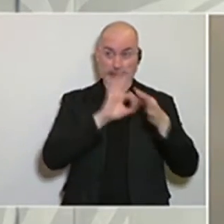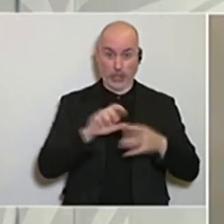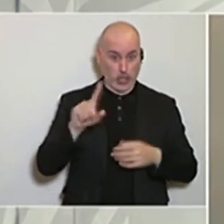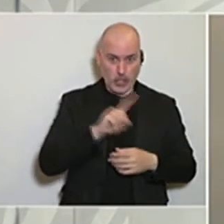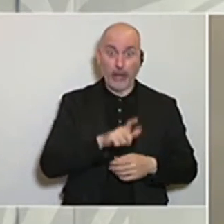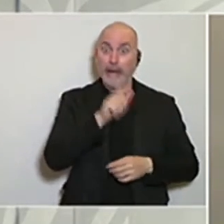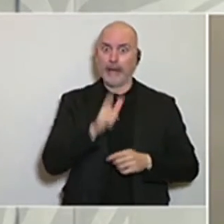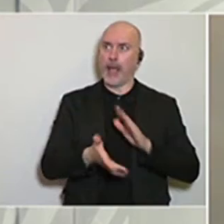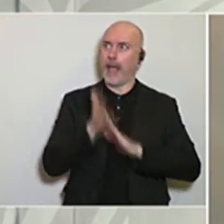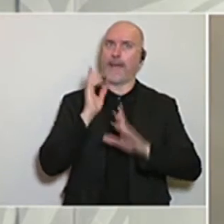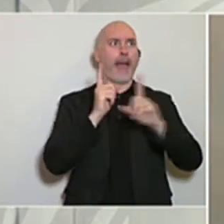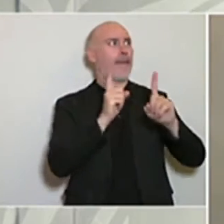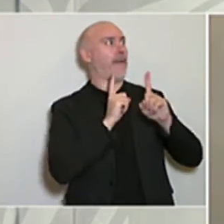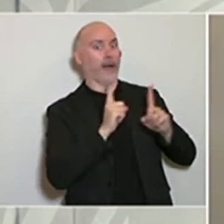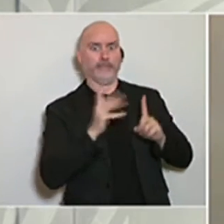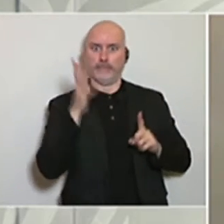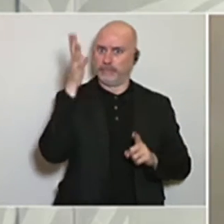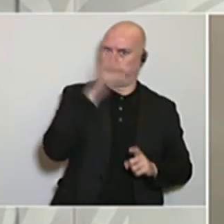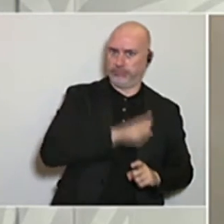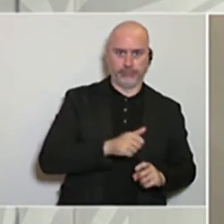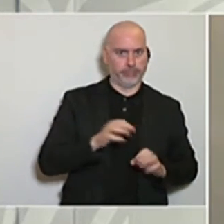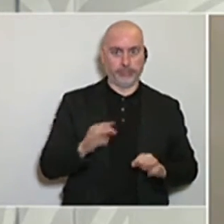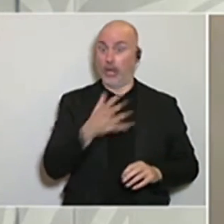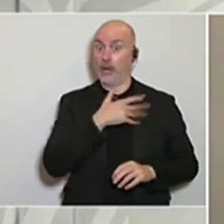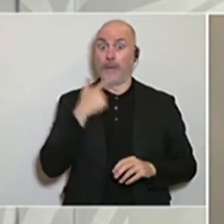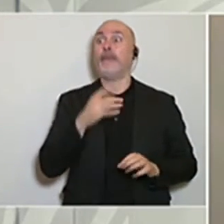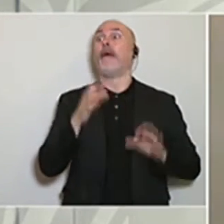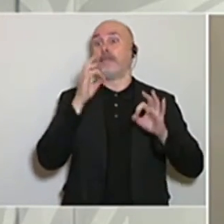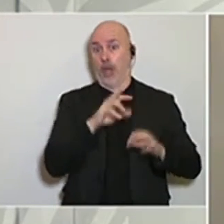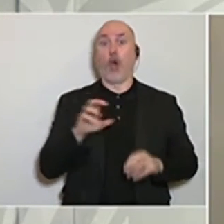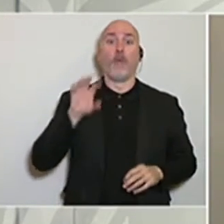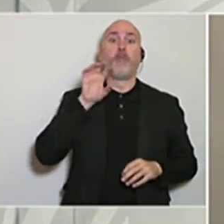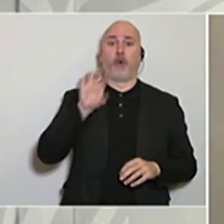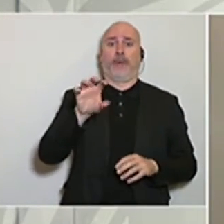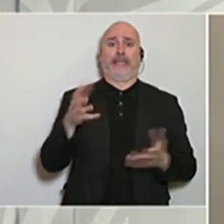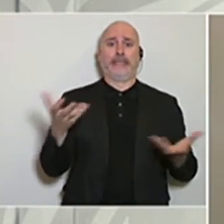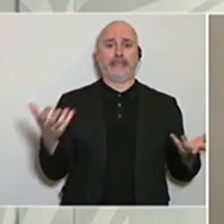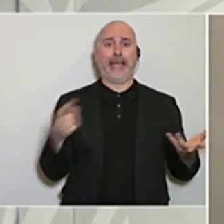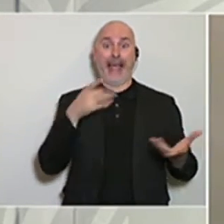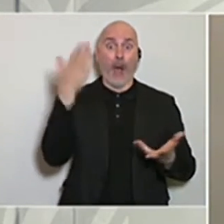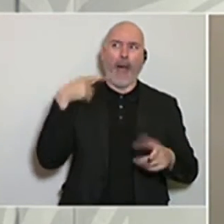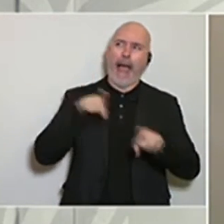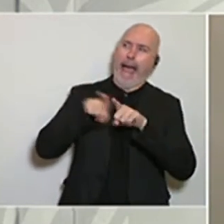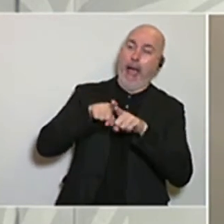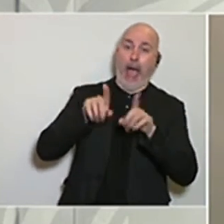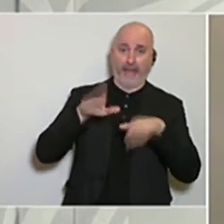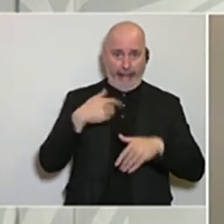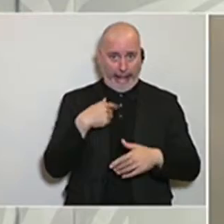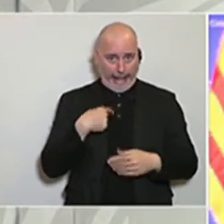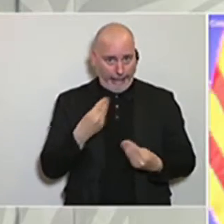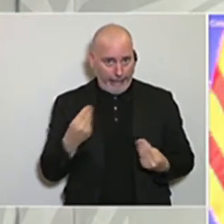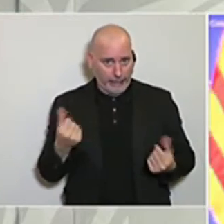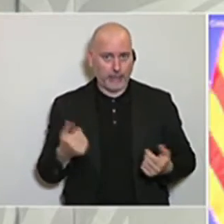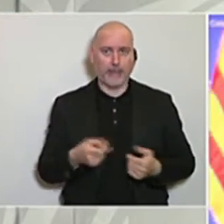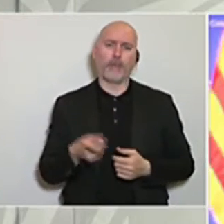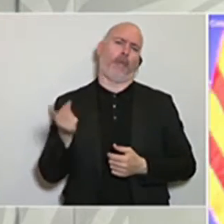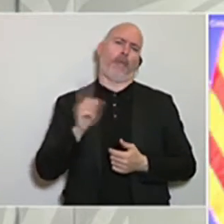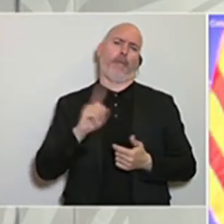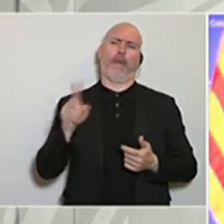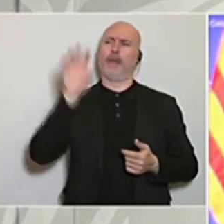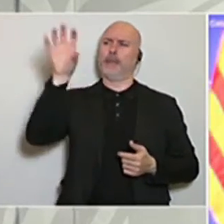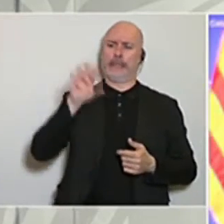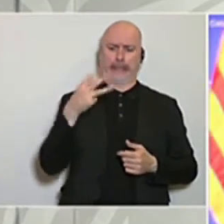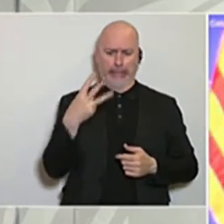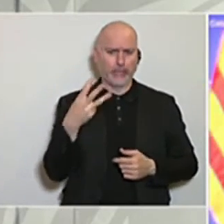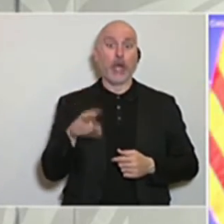podria moure's dintre de l'àrea metropolitana. Això, en certa manera, reunificar la província que vostè està en van criticar. La província és molt més que